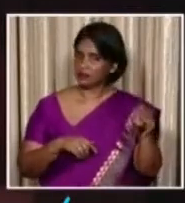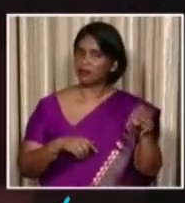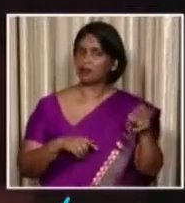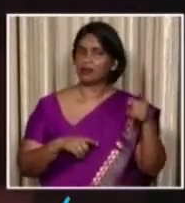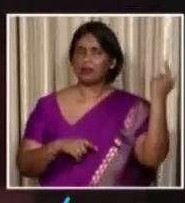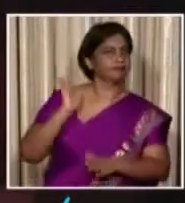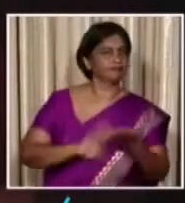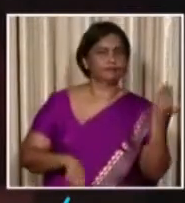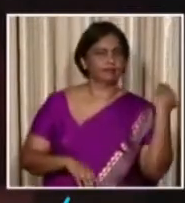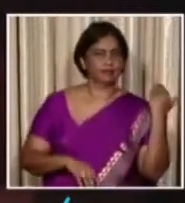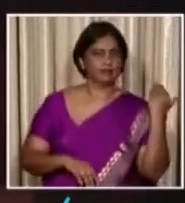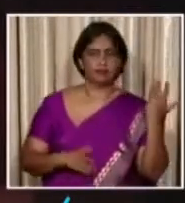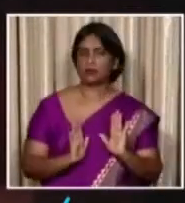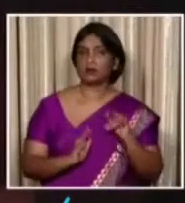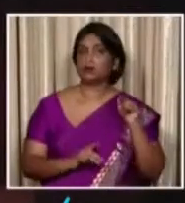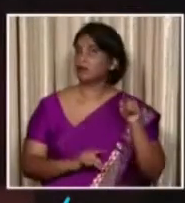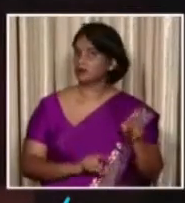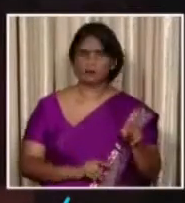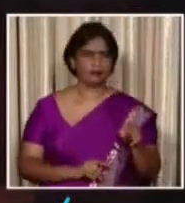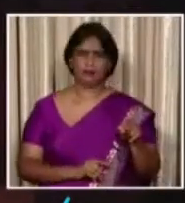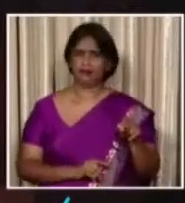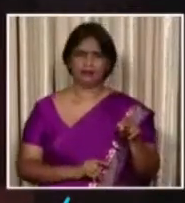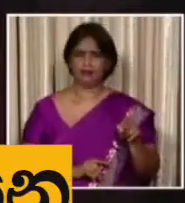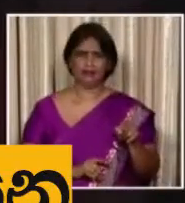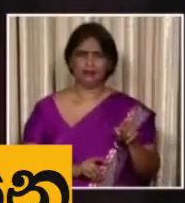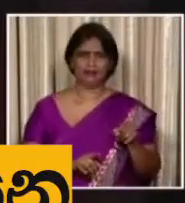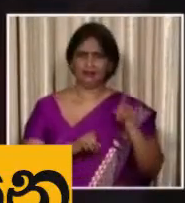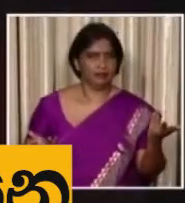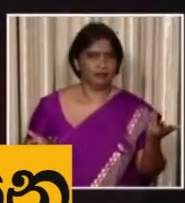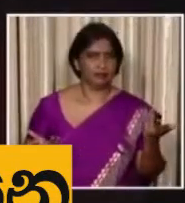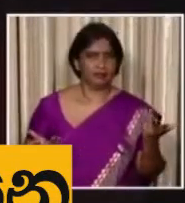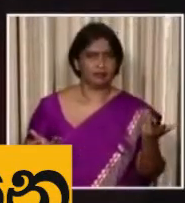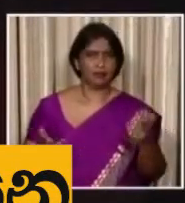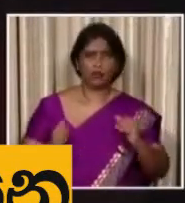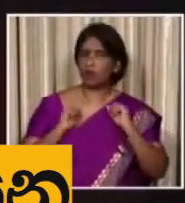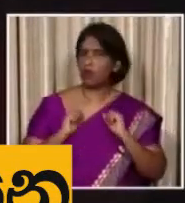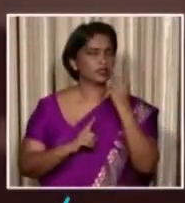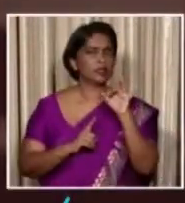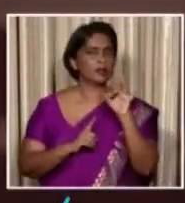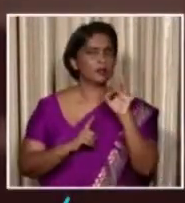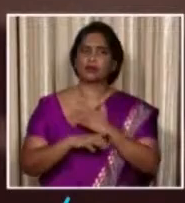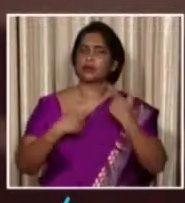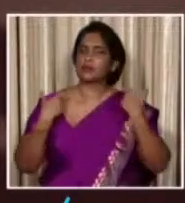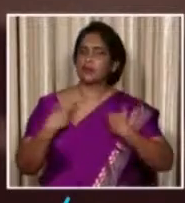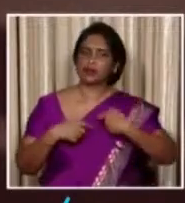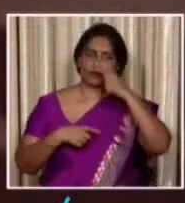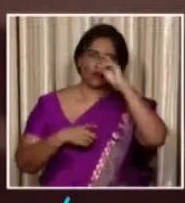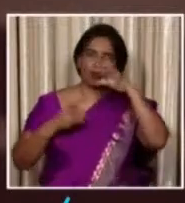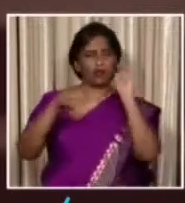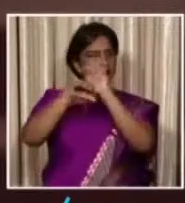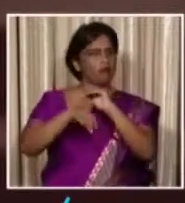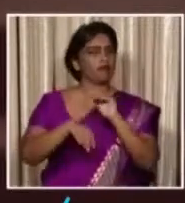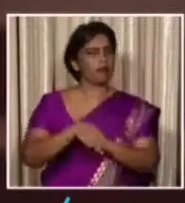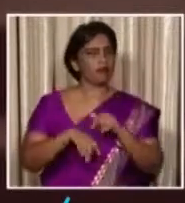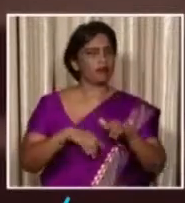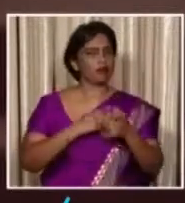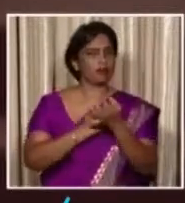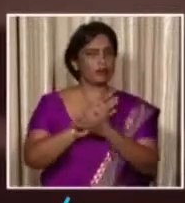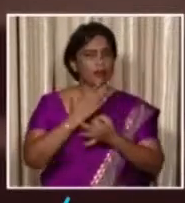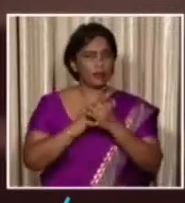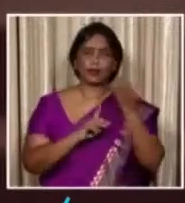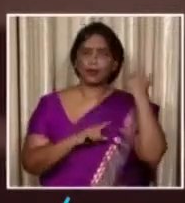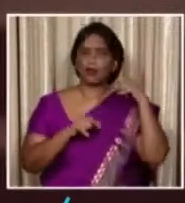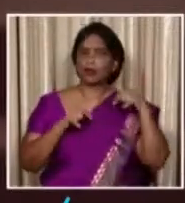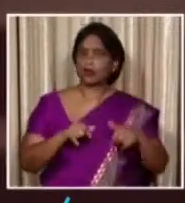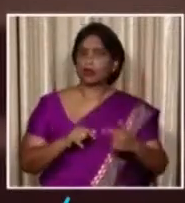එනවා ගහනවා යනවා. පුදුම මිනිමරුම මෙහෙම වෙන්න බෑ. කොහොමද මෙහෙම වෙන්නේ? අපිට එදා අපි පරදිනකොට කුඩු කිලෝව